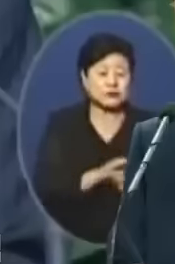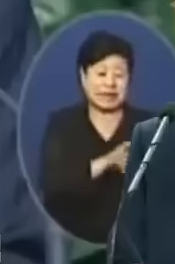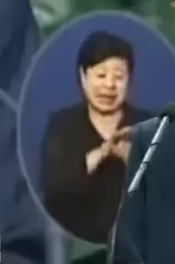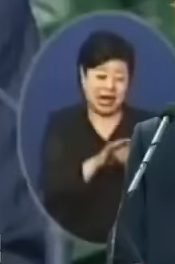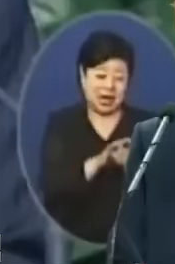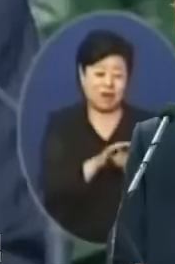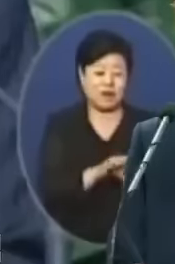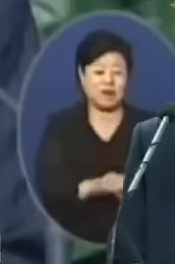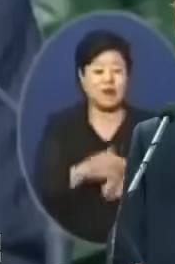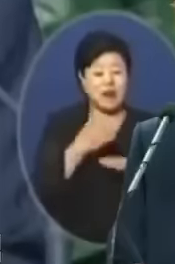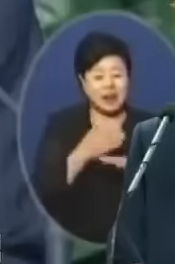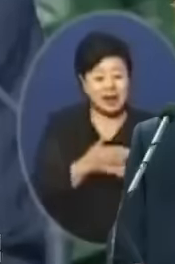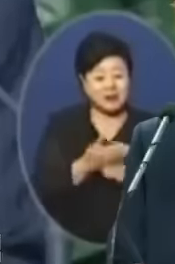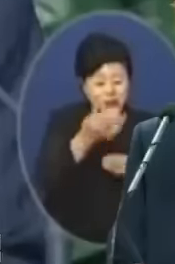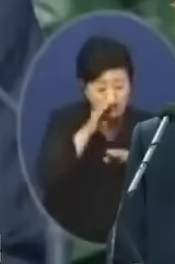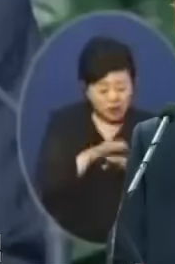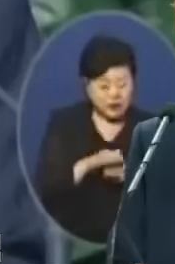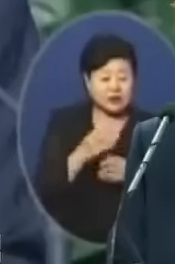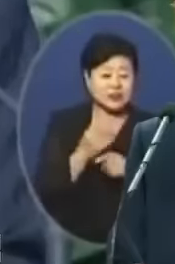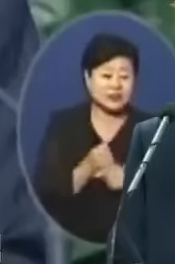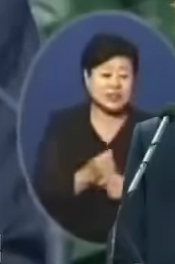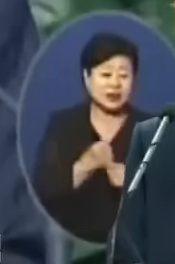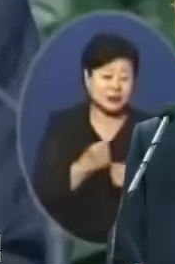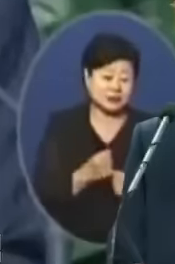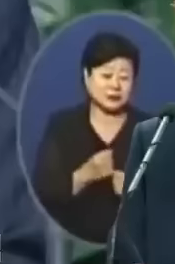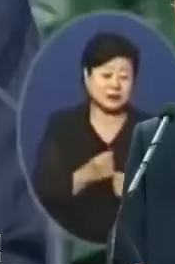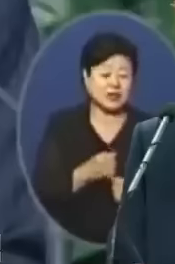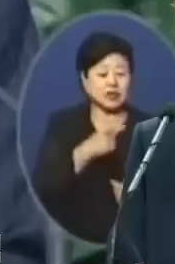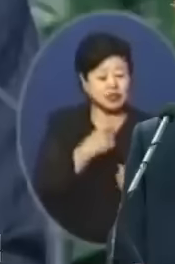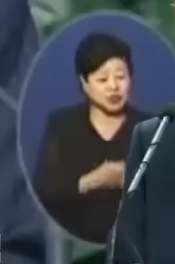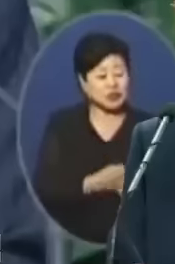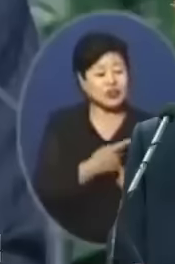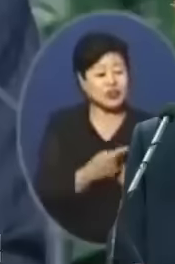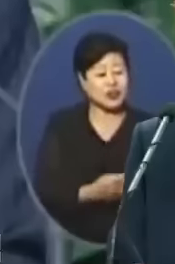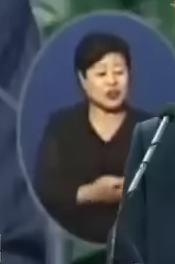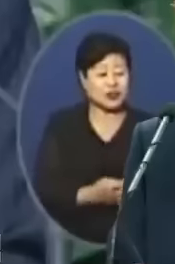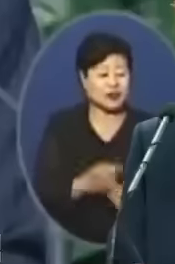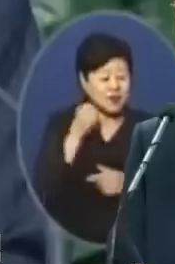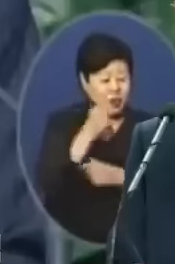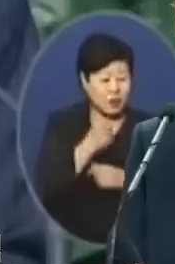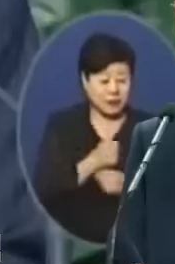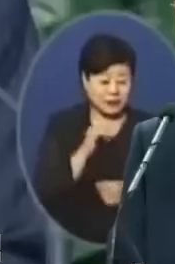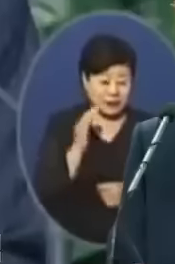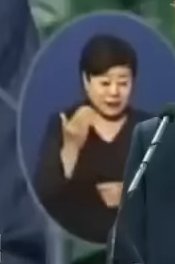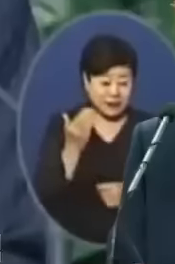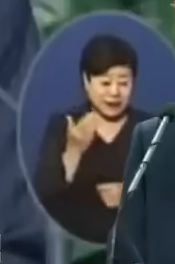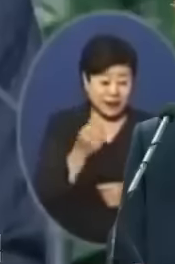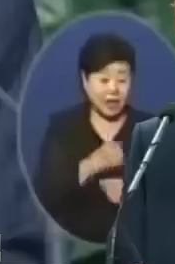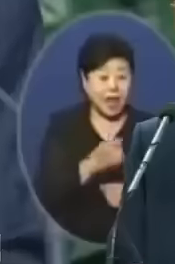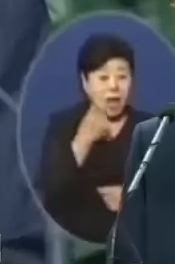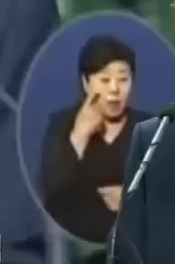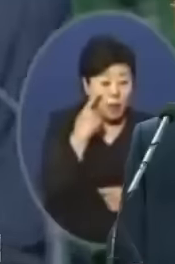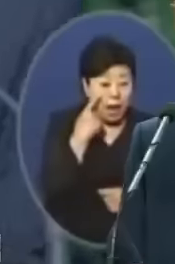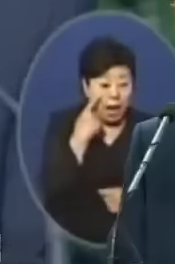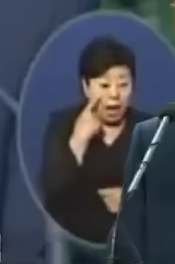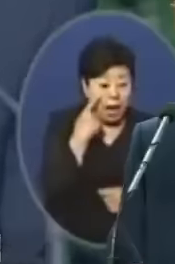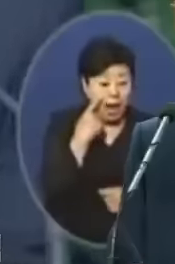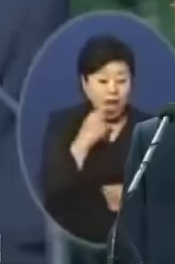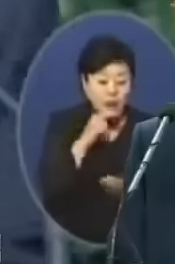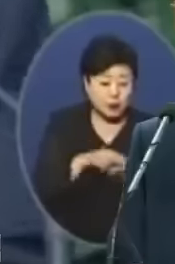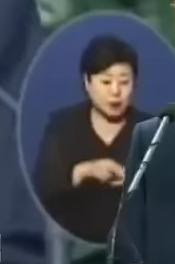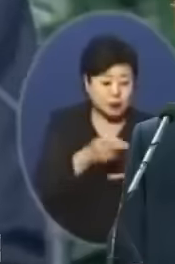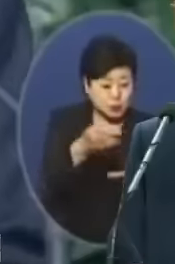사랑하고 감사하고 예배드리고 의지하고 있으면 자연적으로 열매 맺는다. 한번 해봐라.